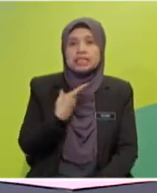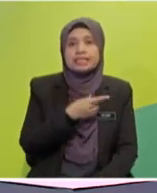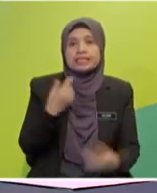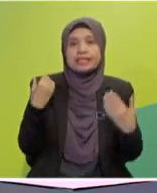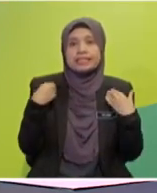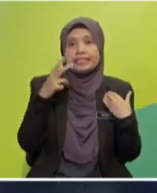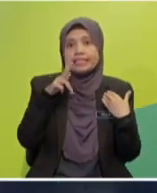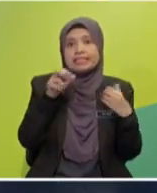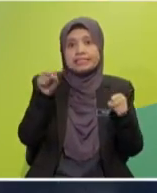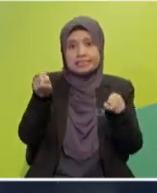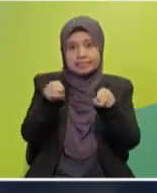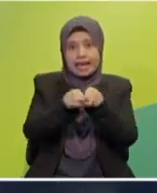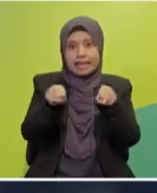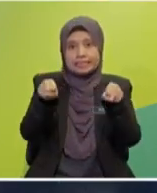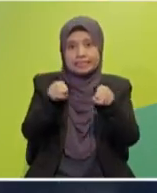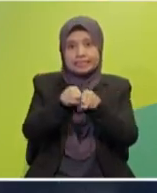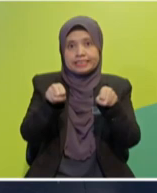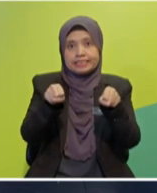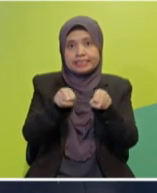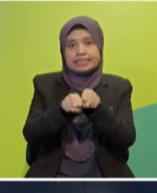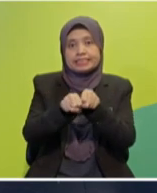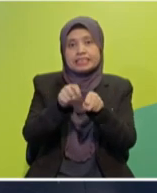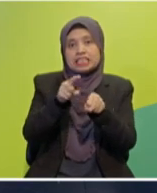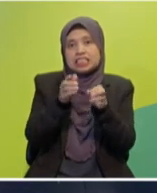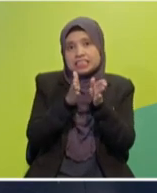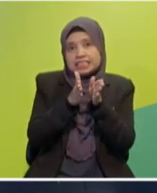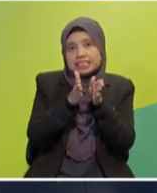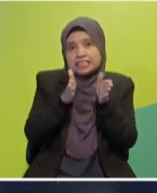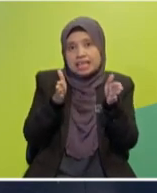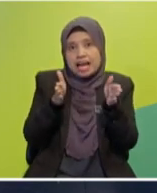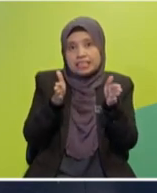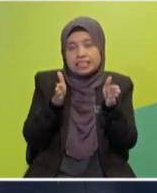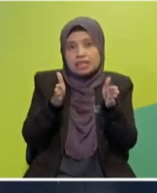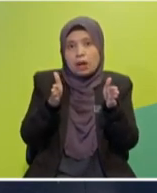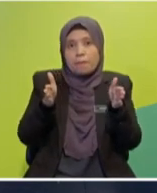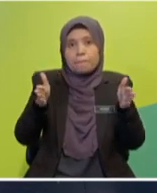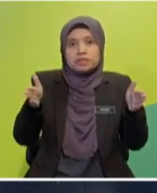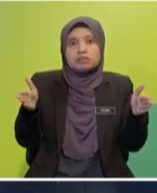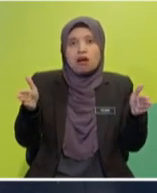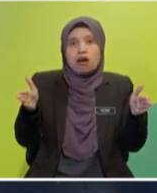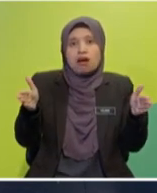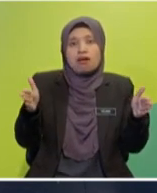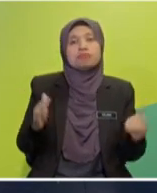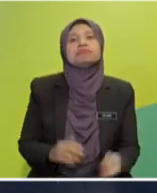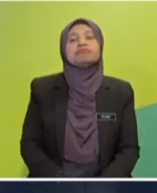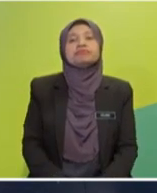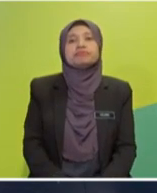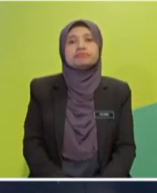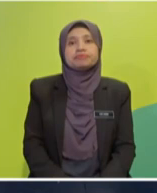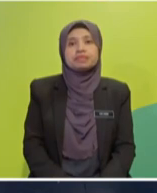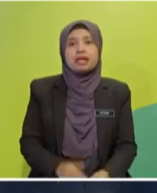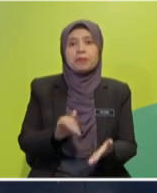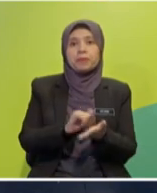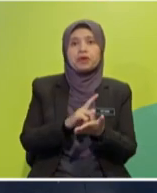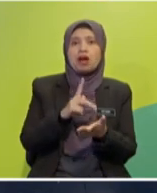saiz. Satu yang kecil, yang sederhana dan juga yang paling besar. Itulah